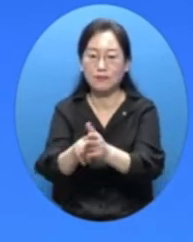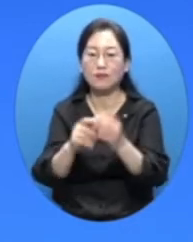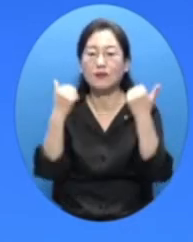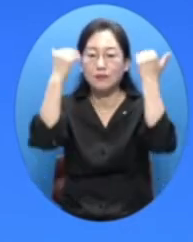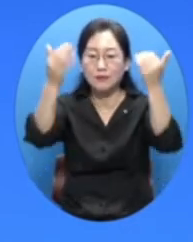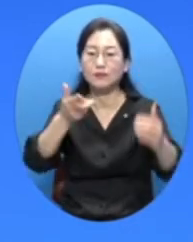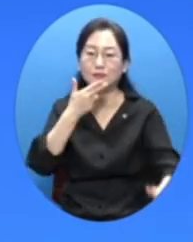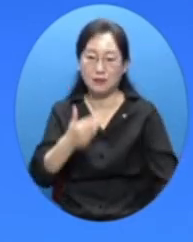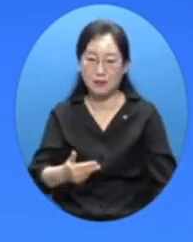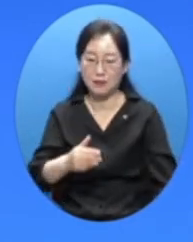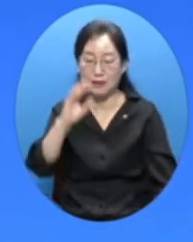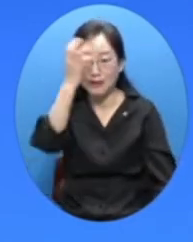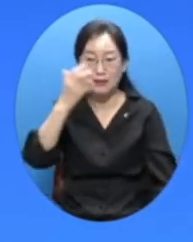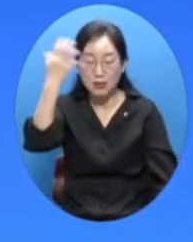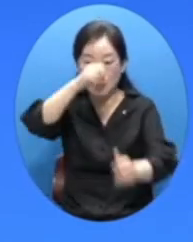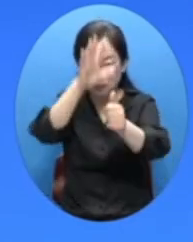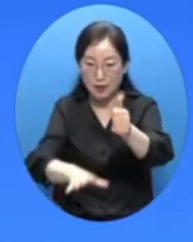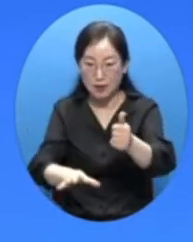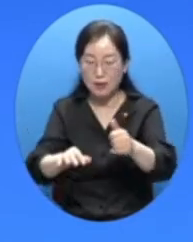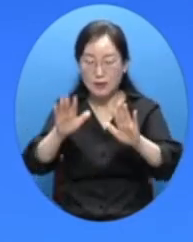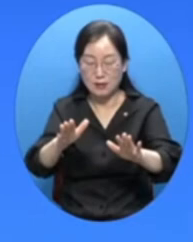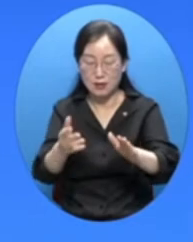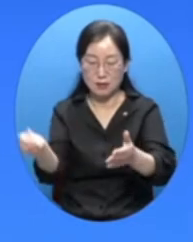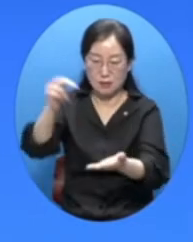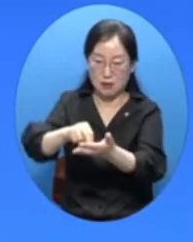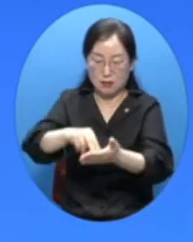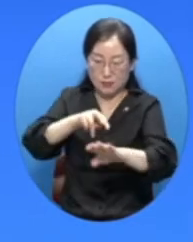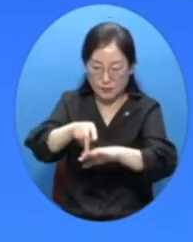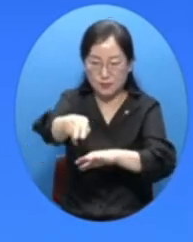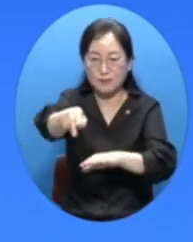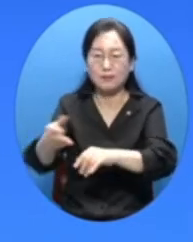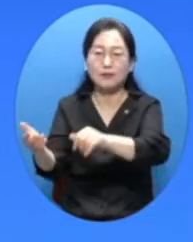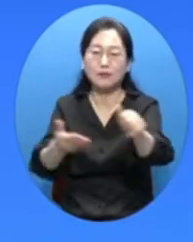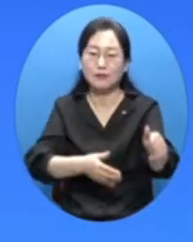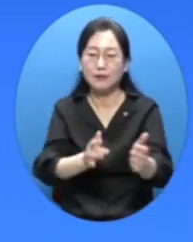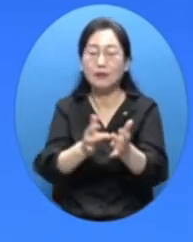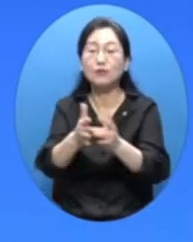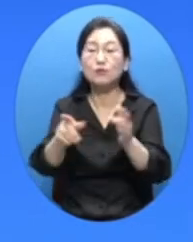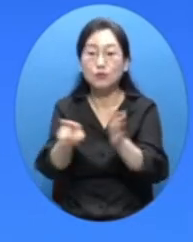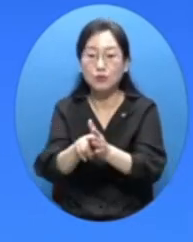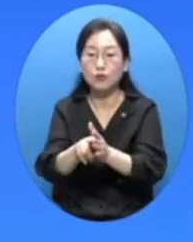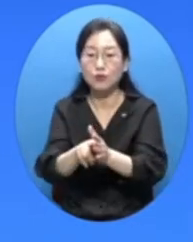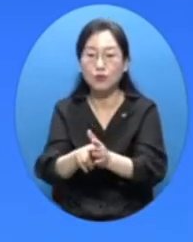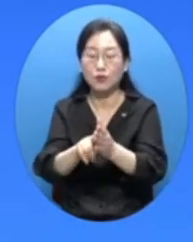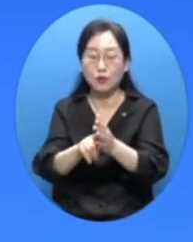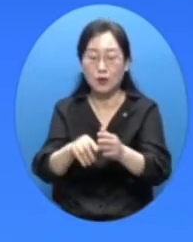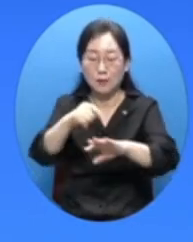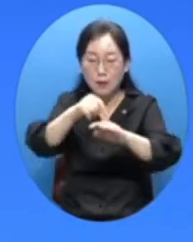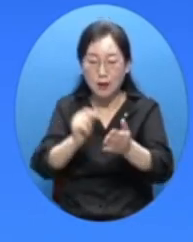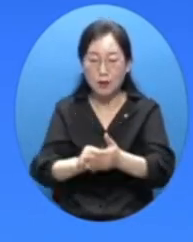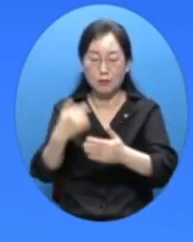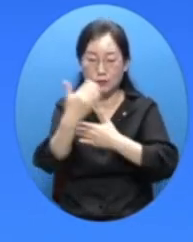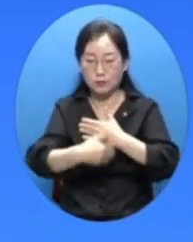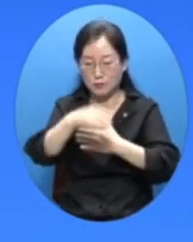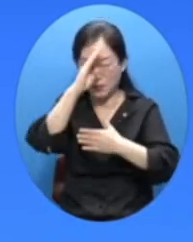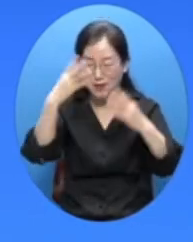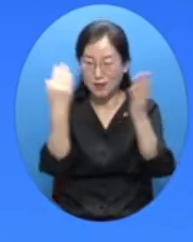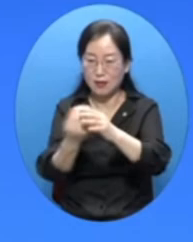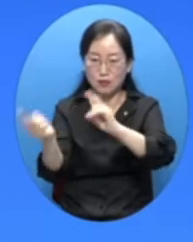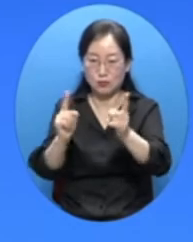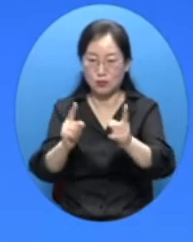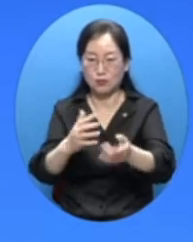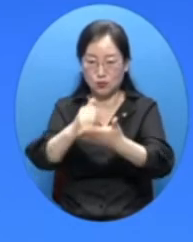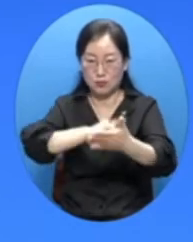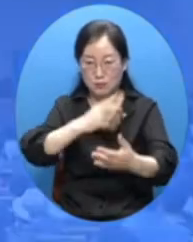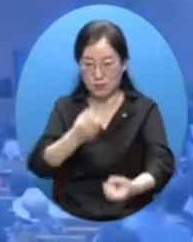않은 것입니다. 성령이 임해갖고 이제 일어나 걸어야 되는 것입니다. 그래서 예수님께 나서 마음의 병, 육신의 병, 모든 병이 치료받는 은혜가 있기를